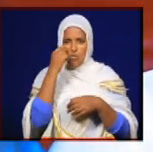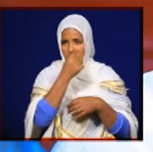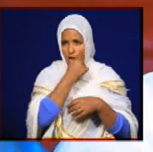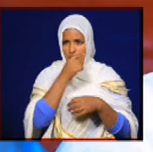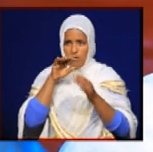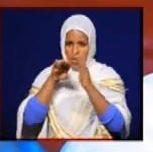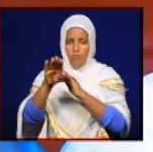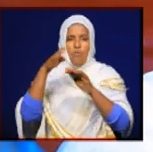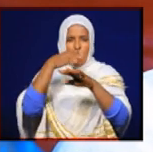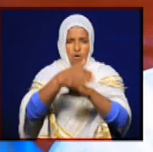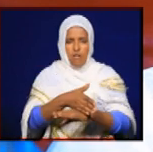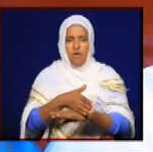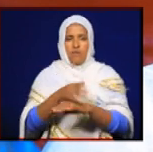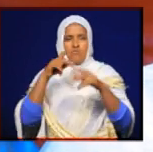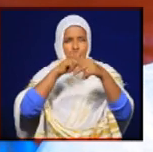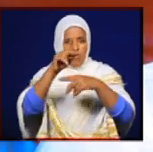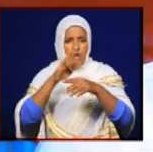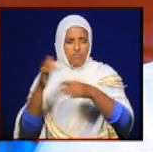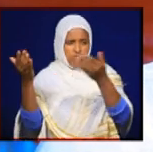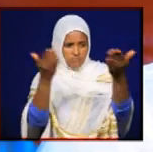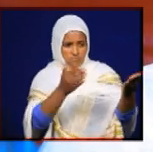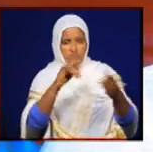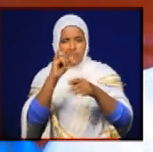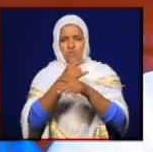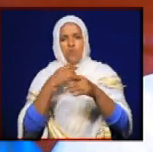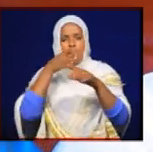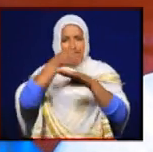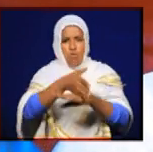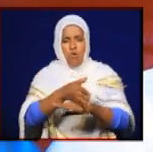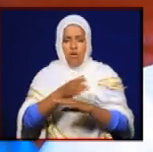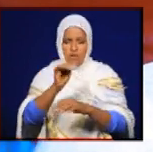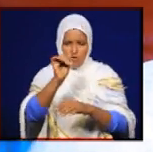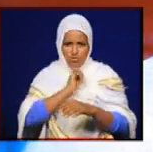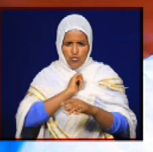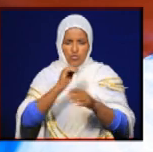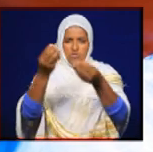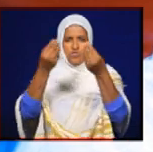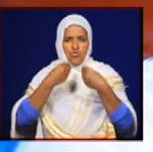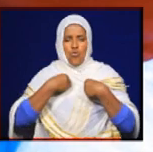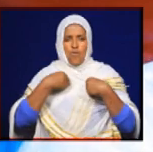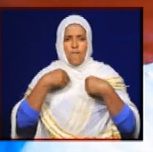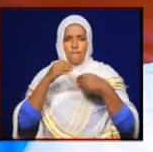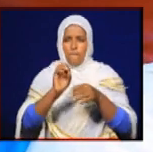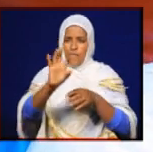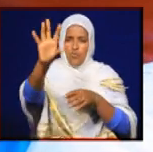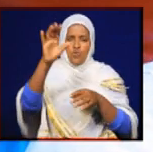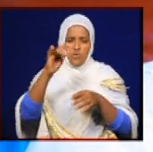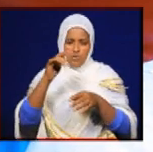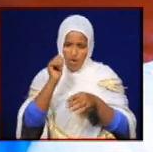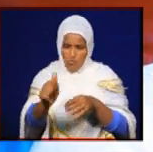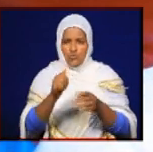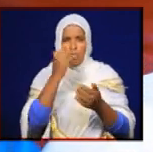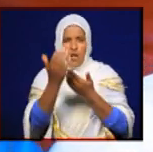አይን ከገባ በኋላ መድረክ ላይ ከወጣ በኋላ የሱን ተሰጦ በሚያጎላ